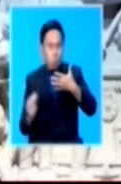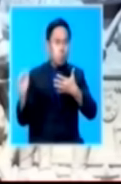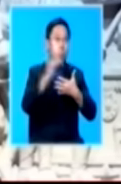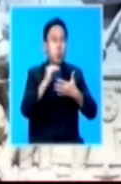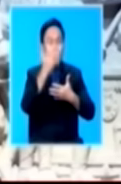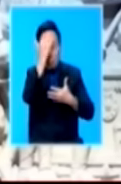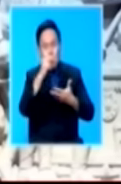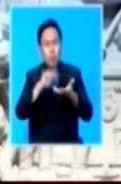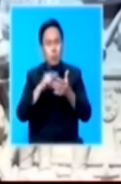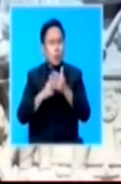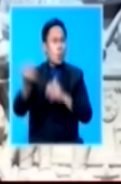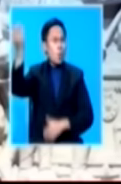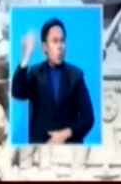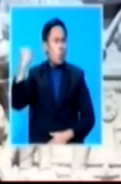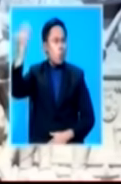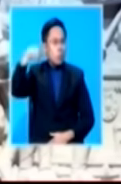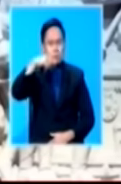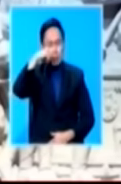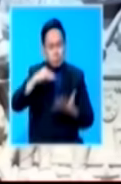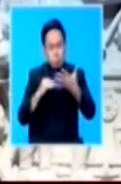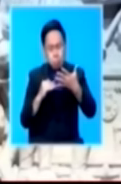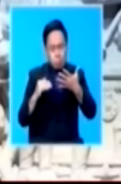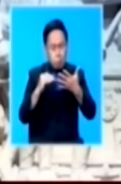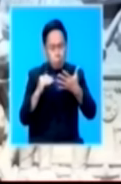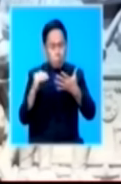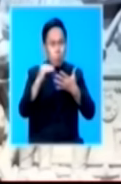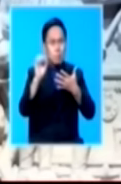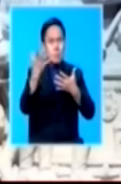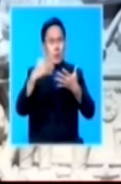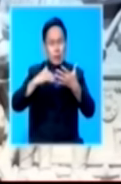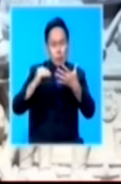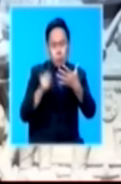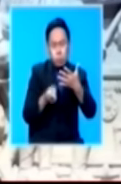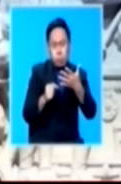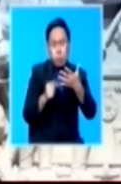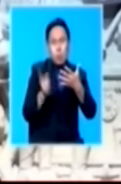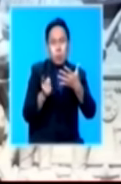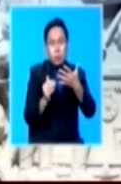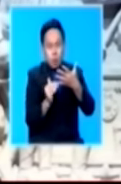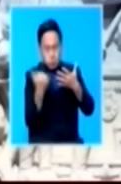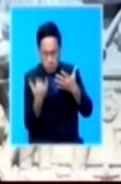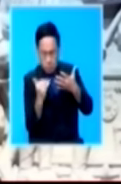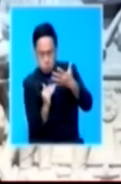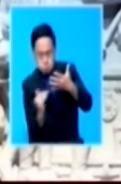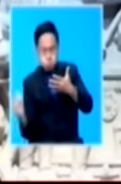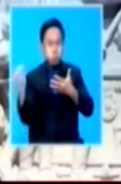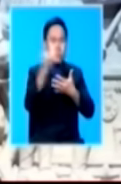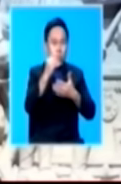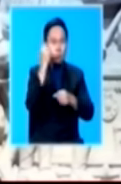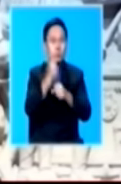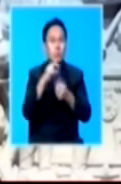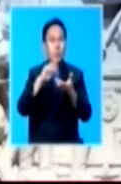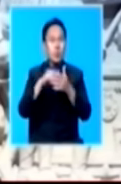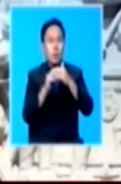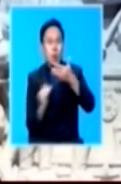มามันชะลอมานานแล้วนะครับมันก็ต้องตอบแทนที่จะต้องทำไปด้วยความอะไรก้าวหน้าตามลำดับปรากฏว่ามันต้องก้าวกระโด